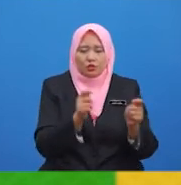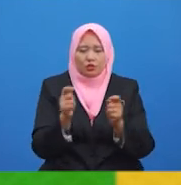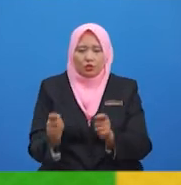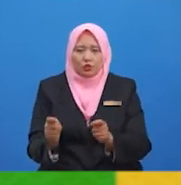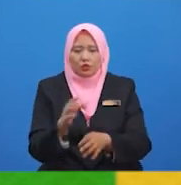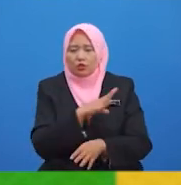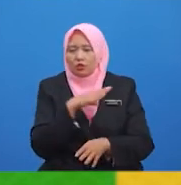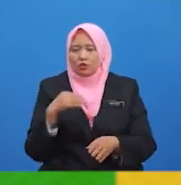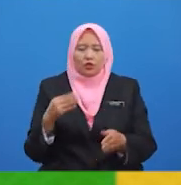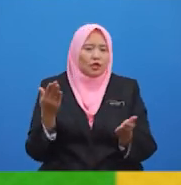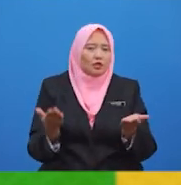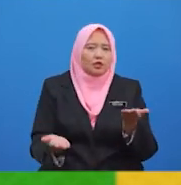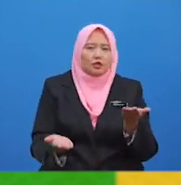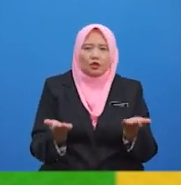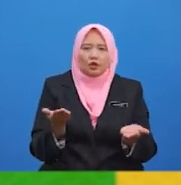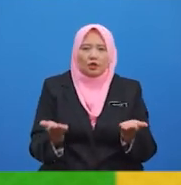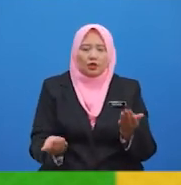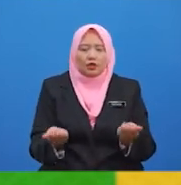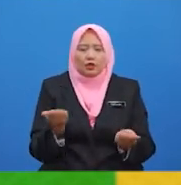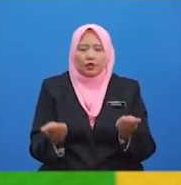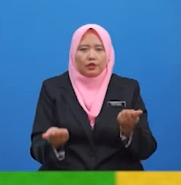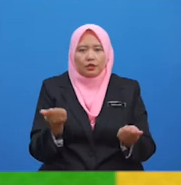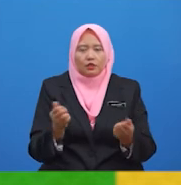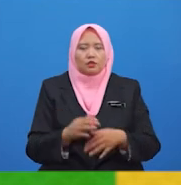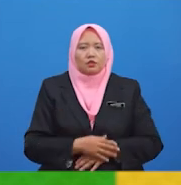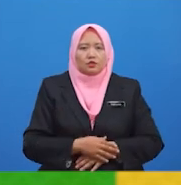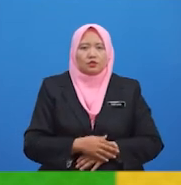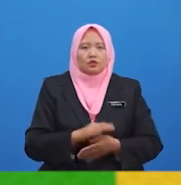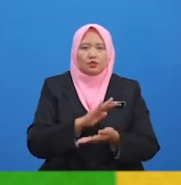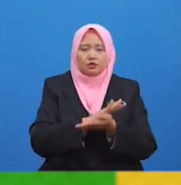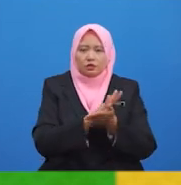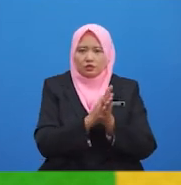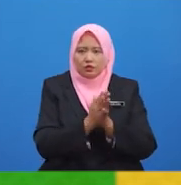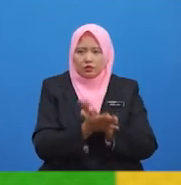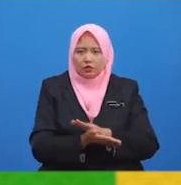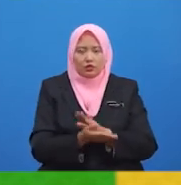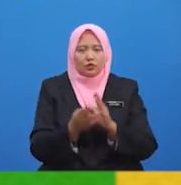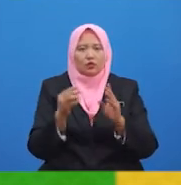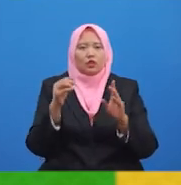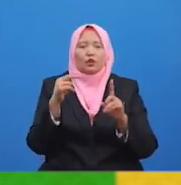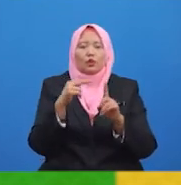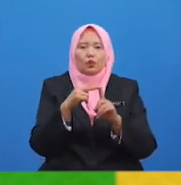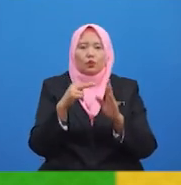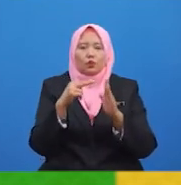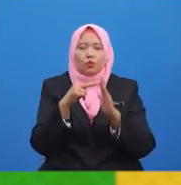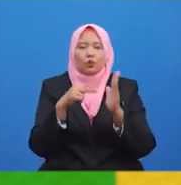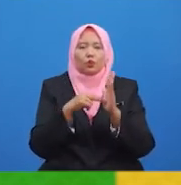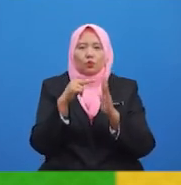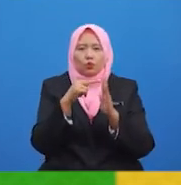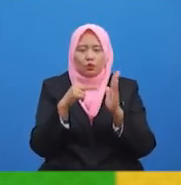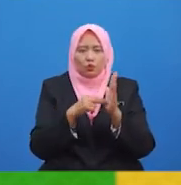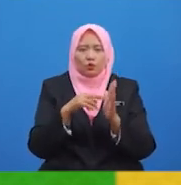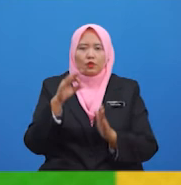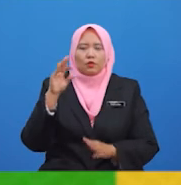dan telus. Menjadi fardu kifayah kepada sebuah masyarakat Islam untuk berdaya